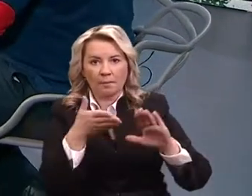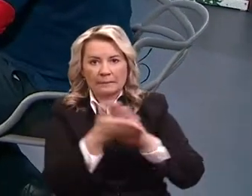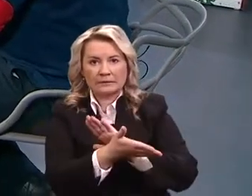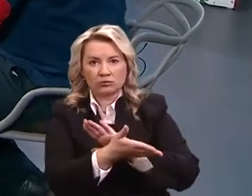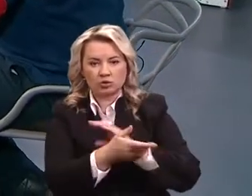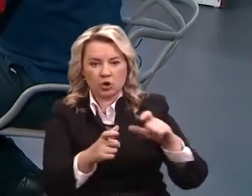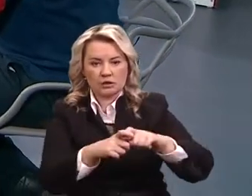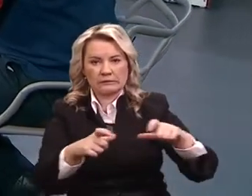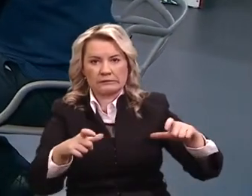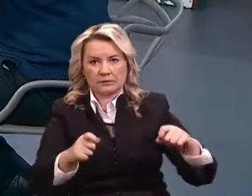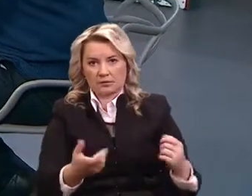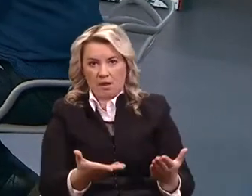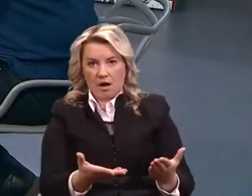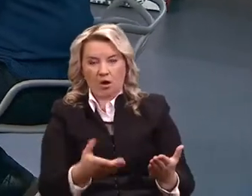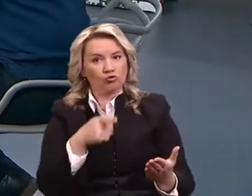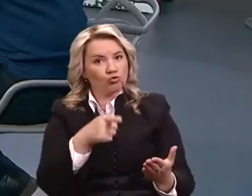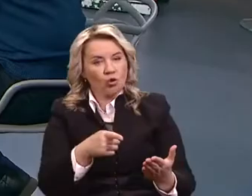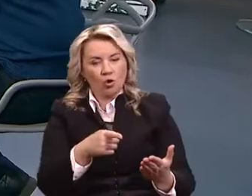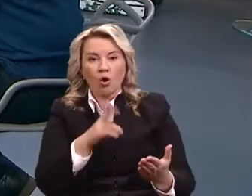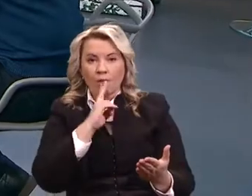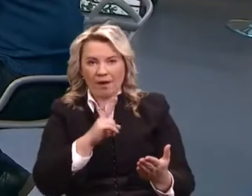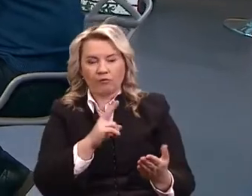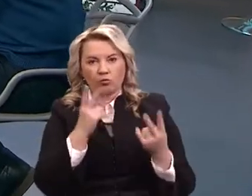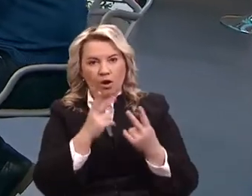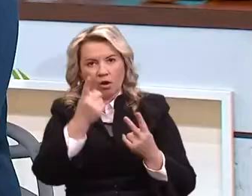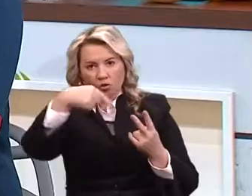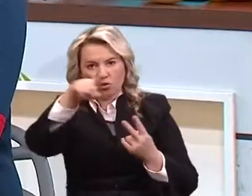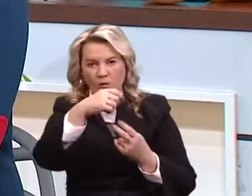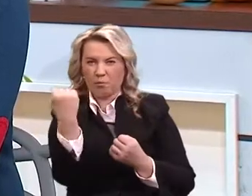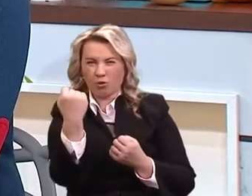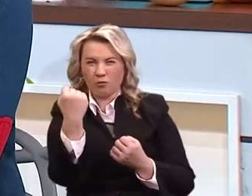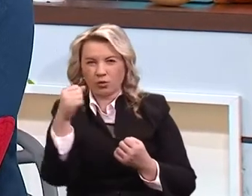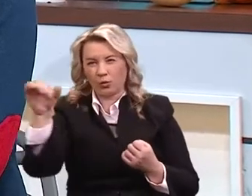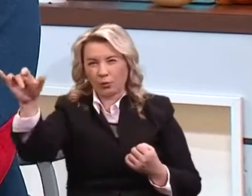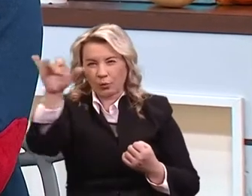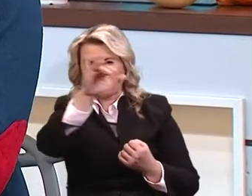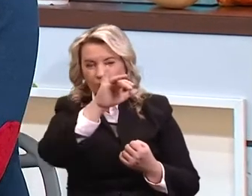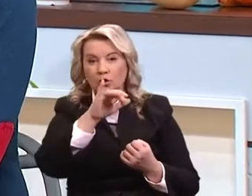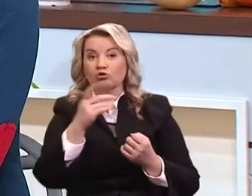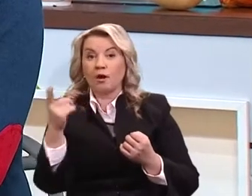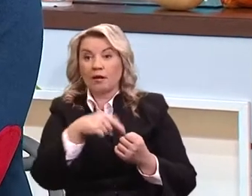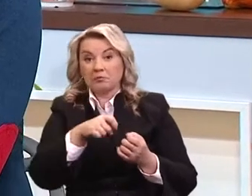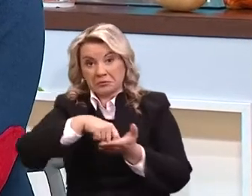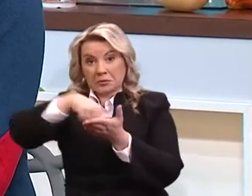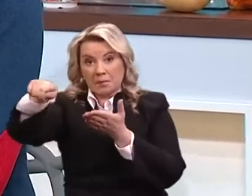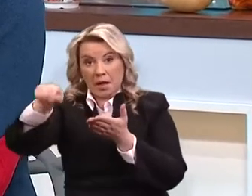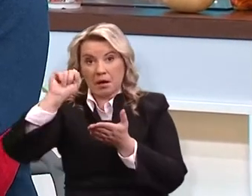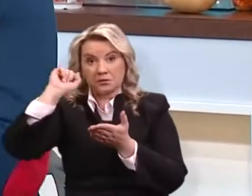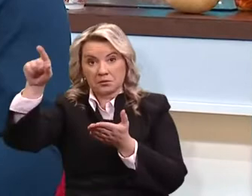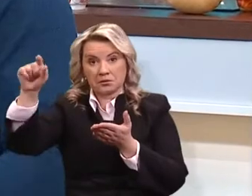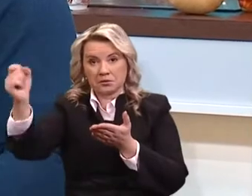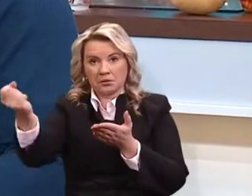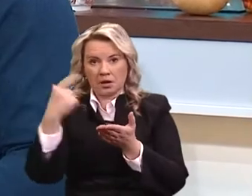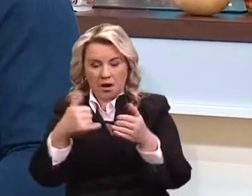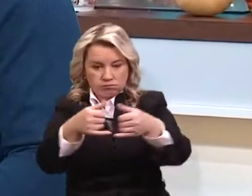dobírkovým systémem jsou jako nejvíc šizení dneska klienti, protože právě vy zaplatíte někomu za to, že vám dá balík, vy nevíte, co je v něm a rozbalíte si ho